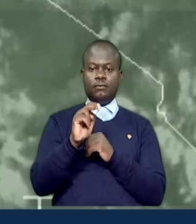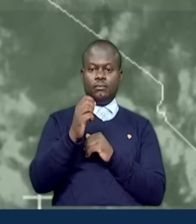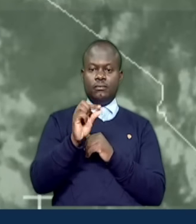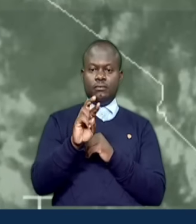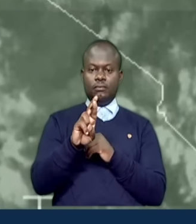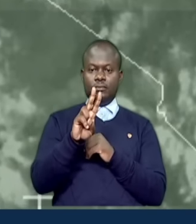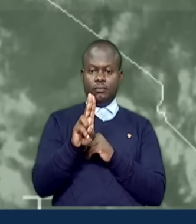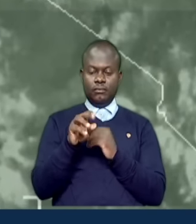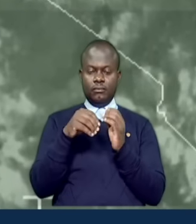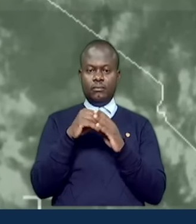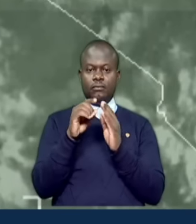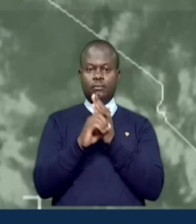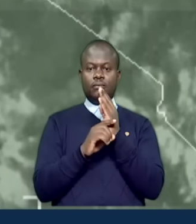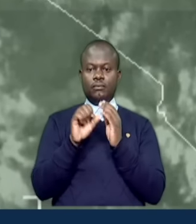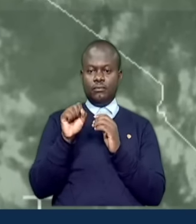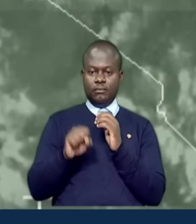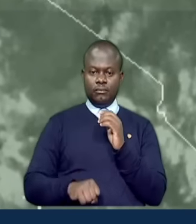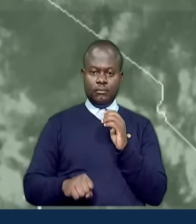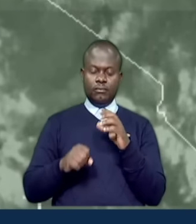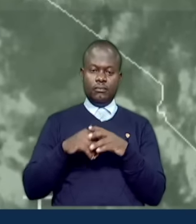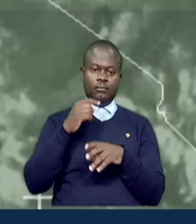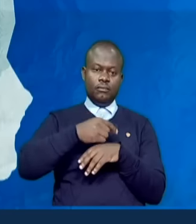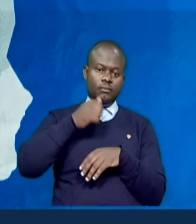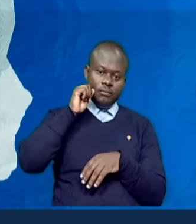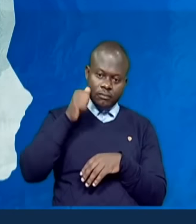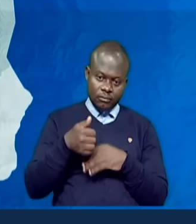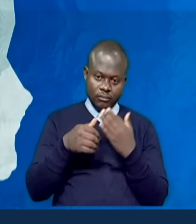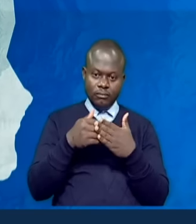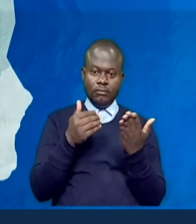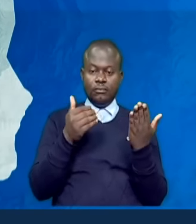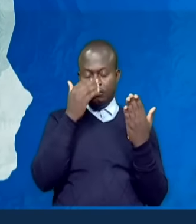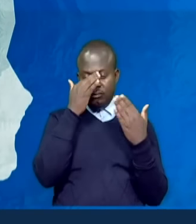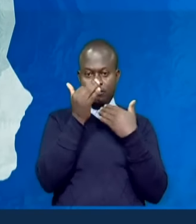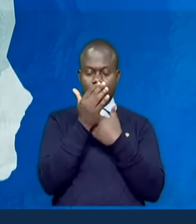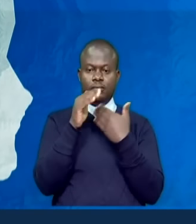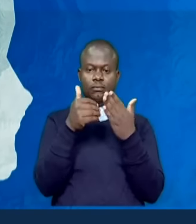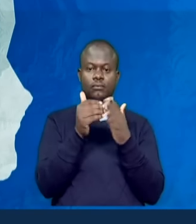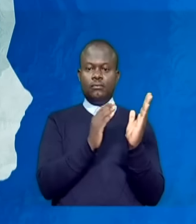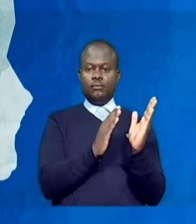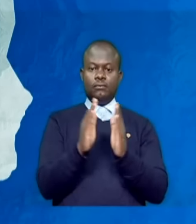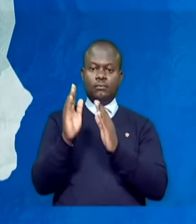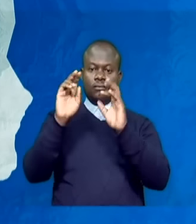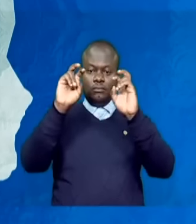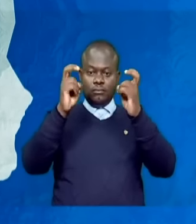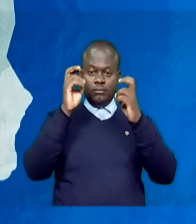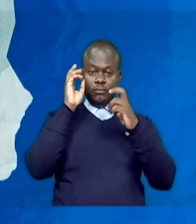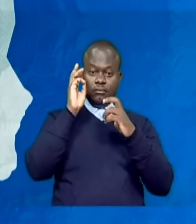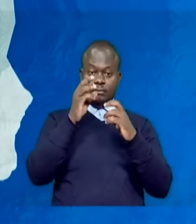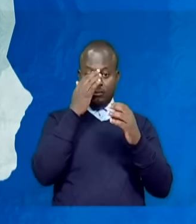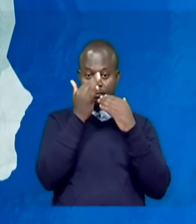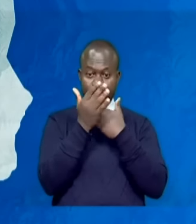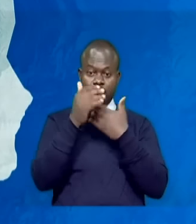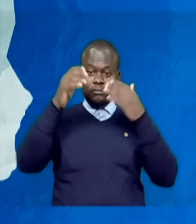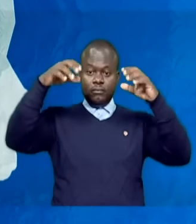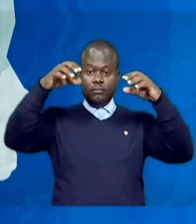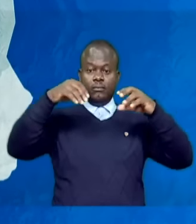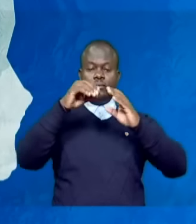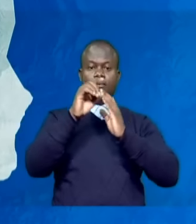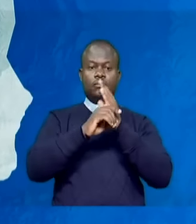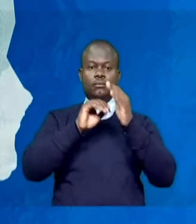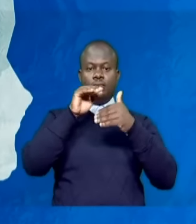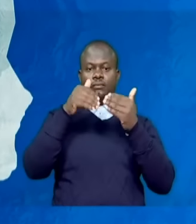ho mu ntara y'Amajyepfo. Naho ku munsi w'ejo ku masaha ya mu gitondo biteganyijwe yuko tuzaramukana imvura mu turere